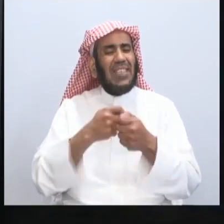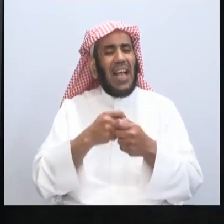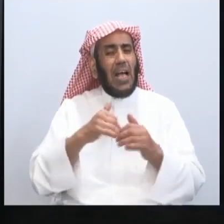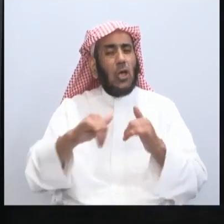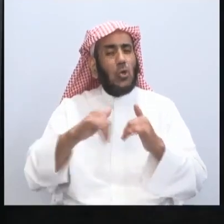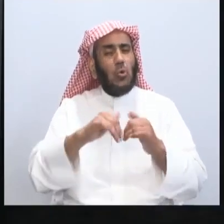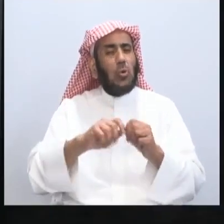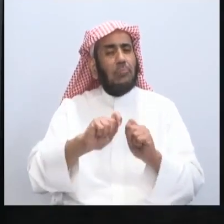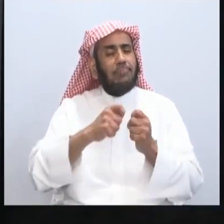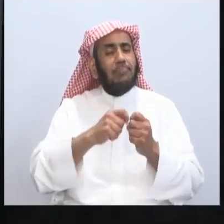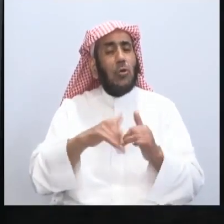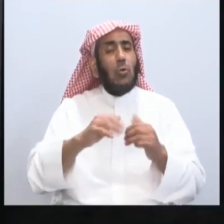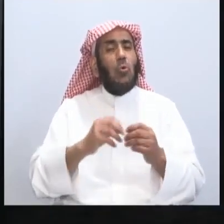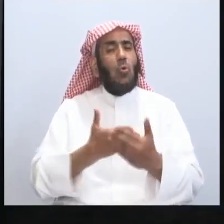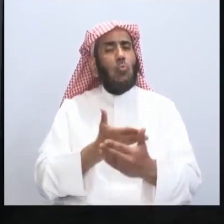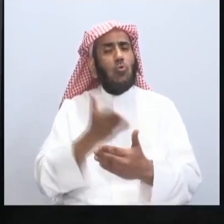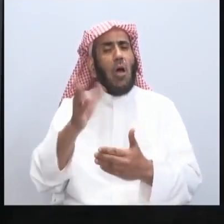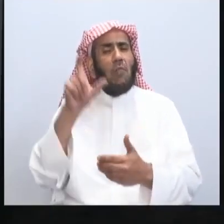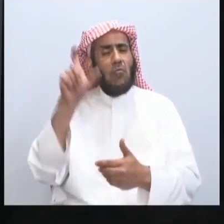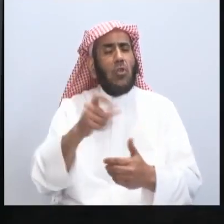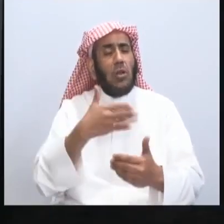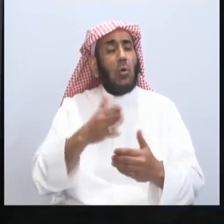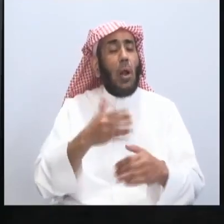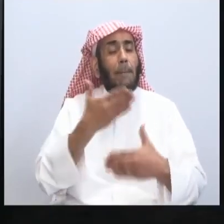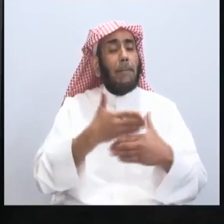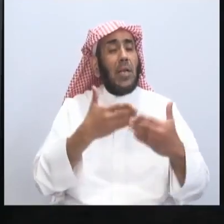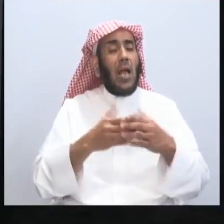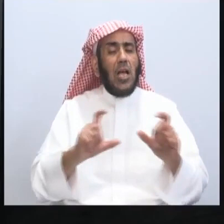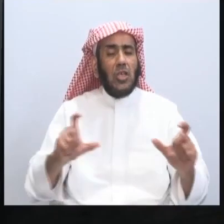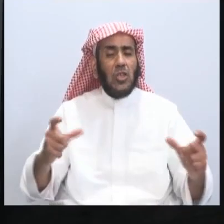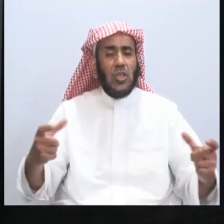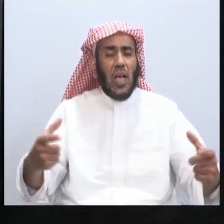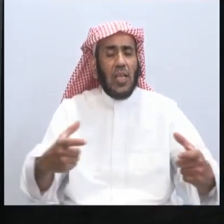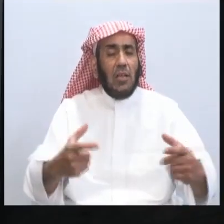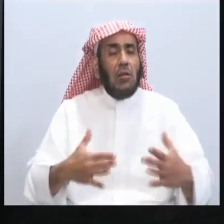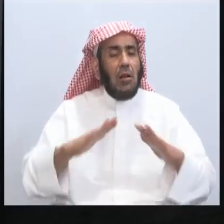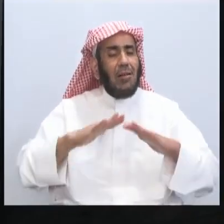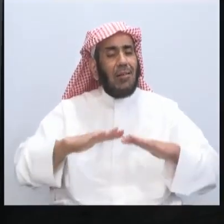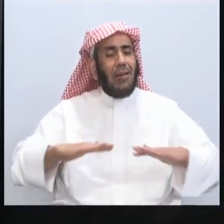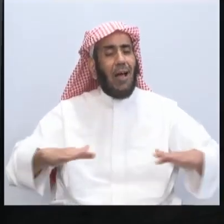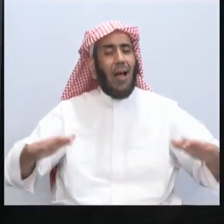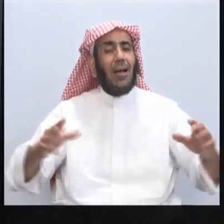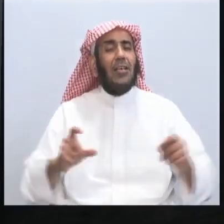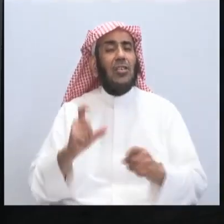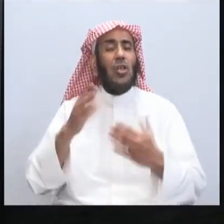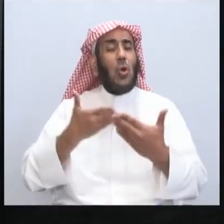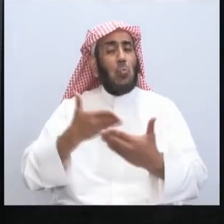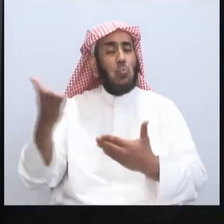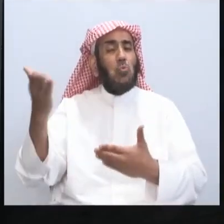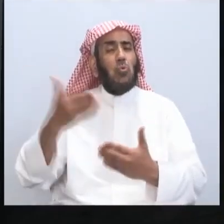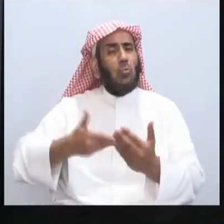الطرق للمسافرين كذلك بناء الاستراحات لراحه المسافرين